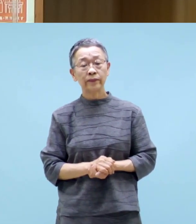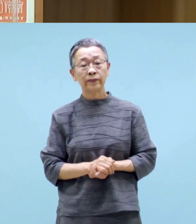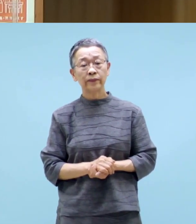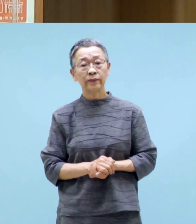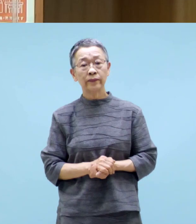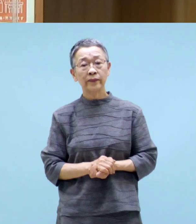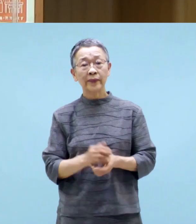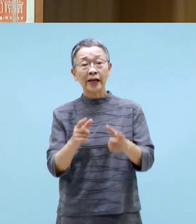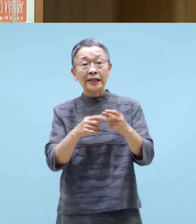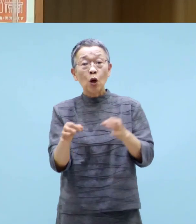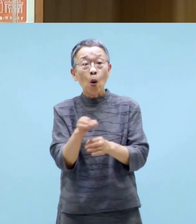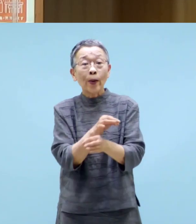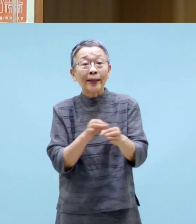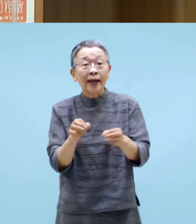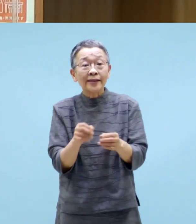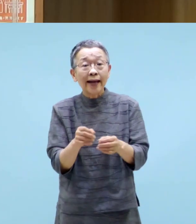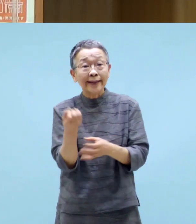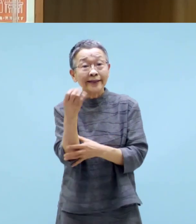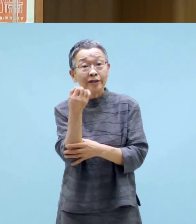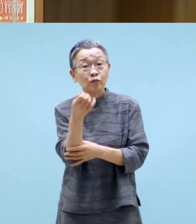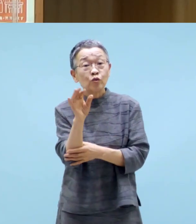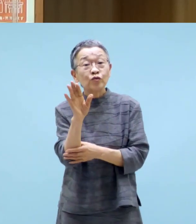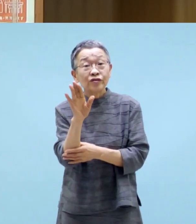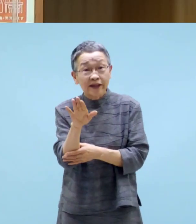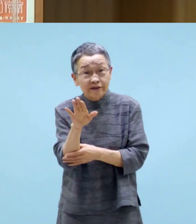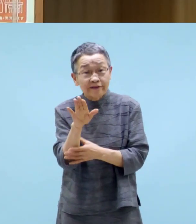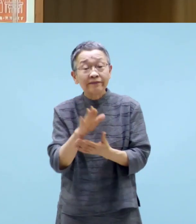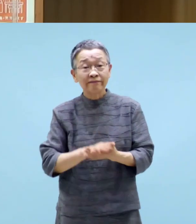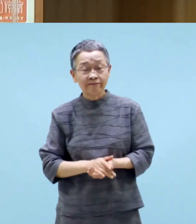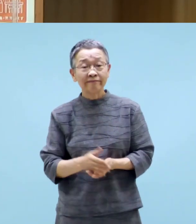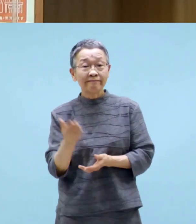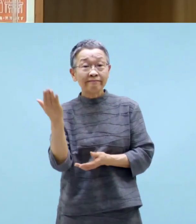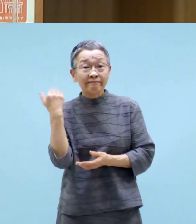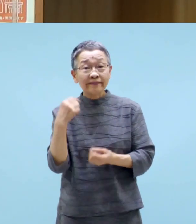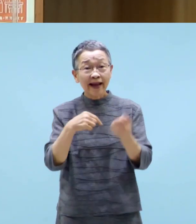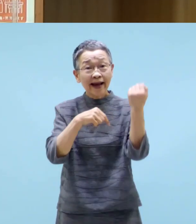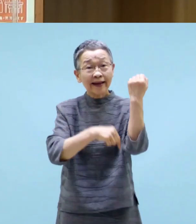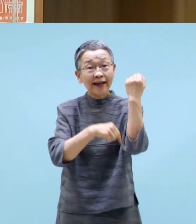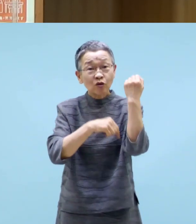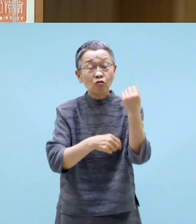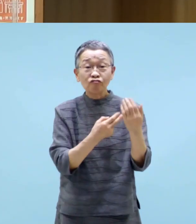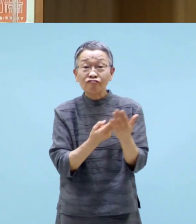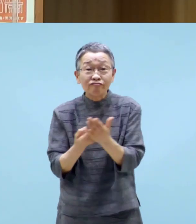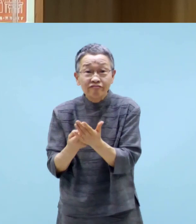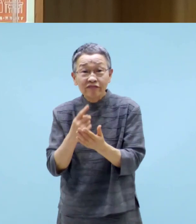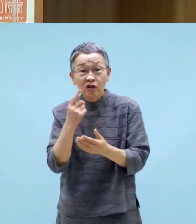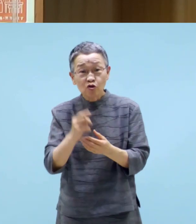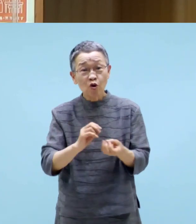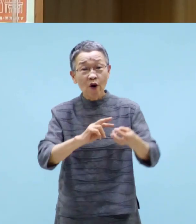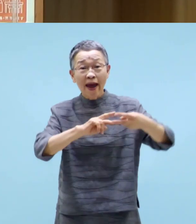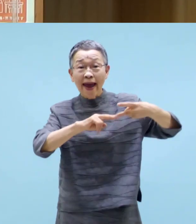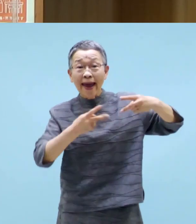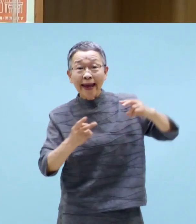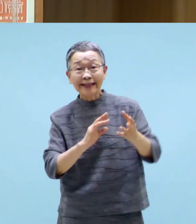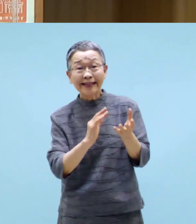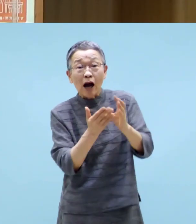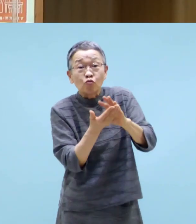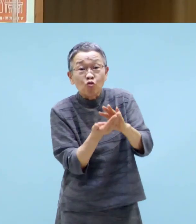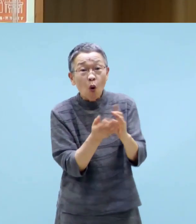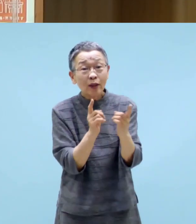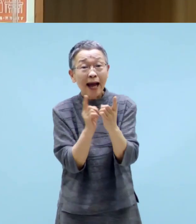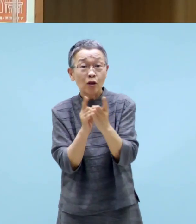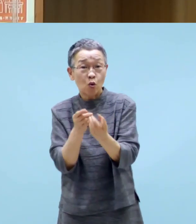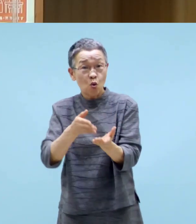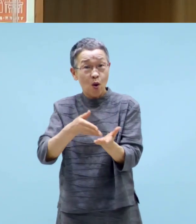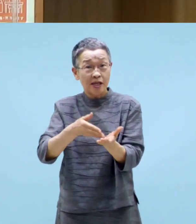日本経済新聞高橋です。あの先ほど知事が原則入院だというおっしゃられた変異株 の対応の話なんですけれども、